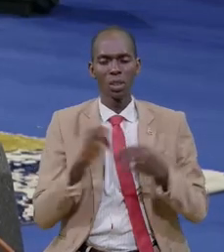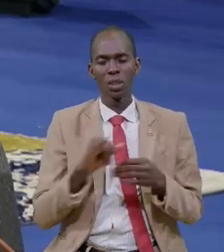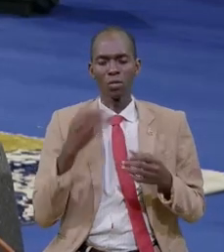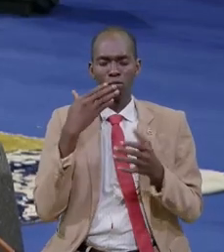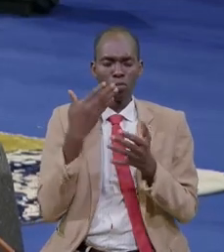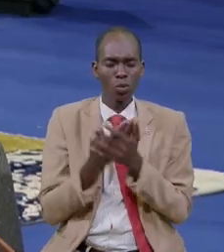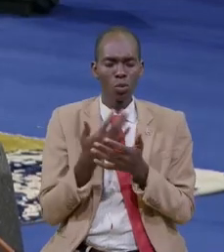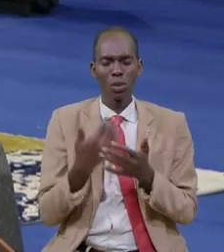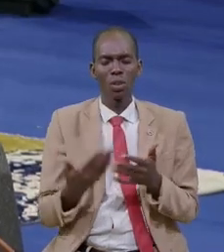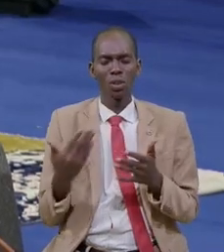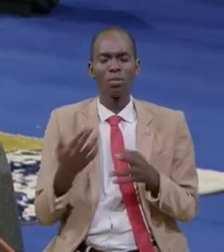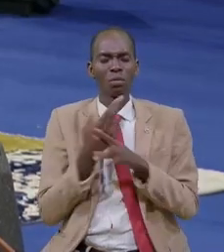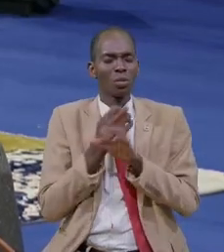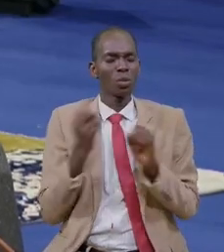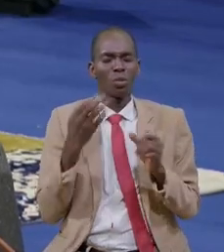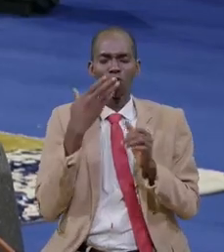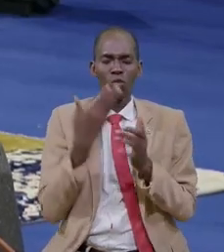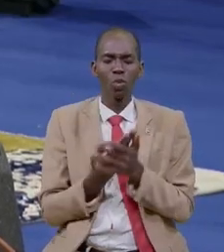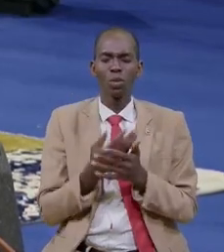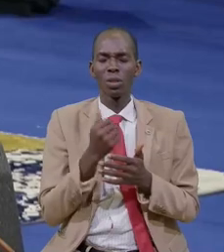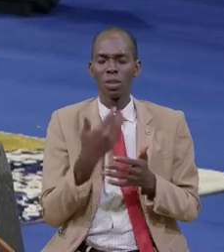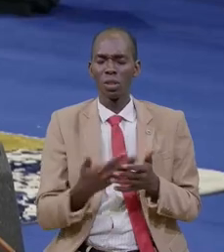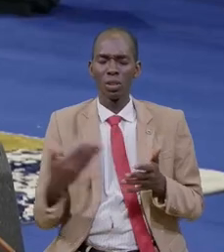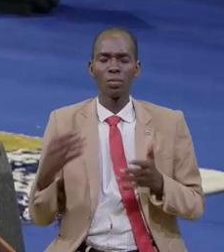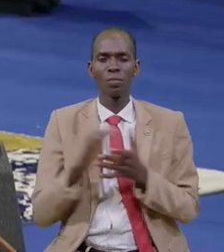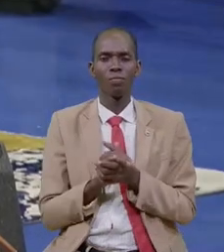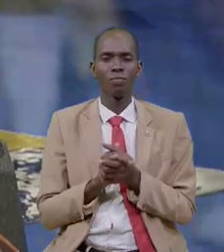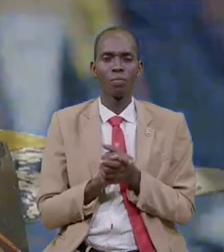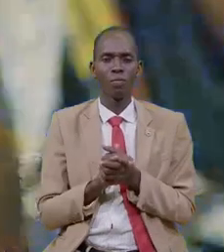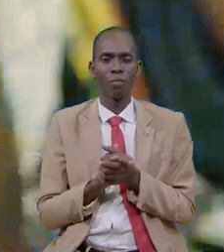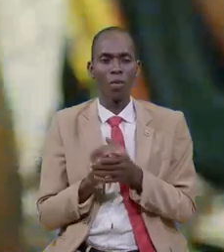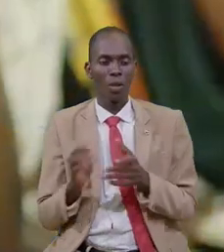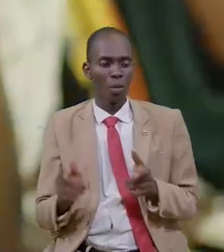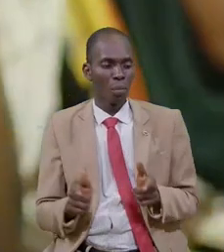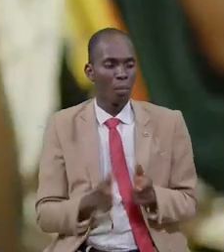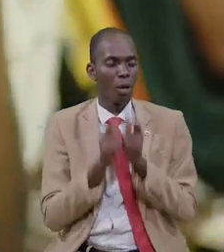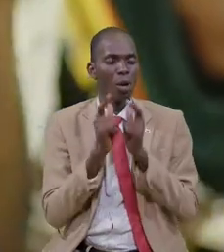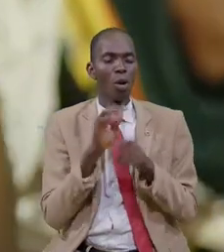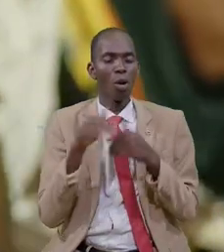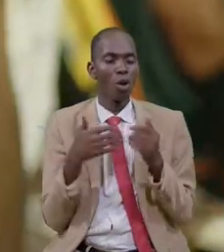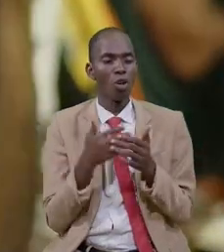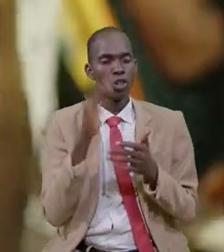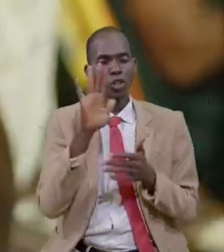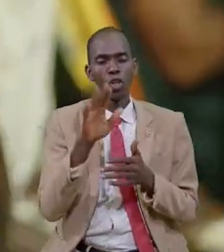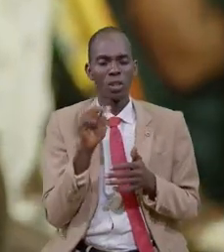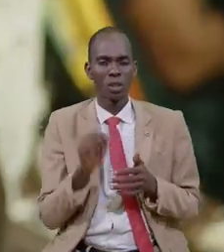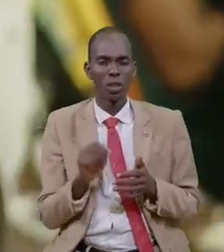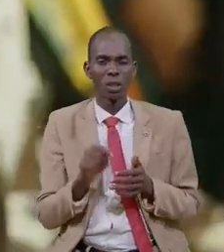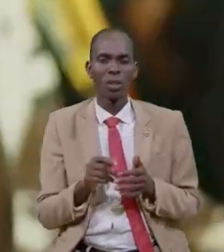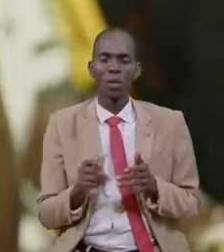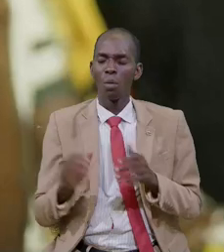délivrance, c'est une bonne chose. La libération, c'est une bonne chose. Satisfait tous tes besoins, pourvois pour